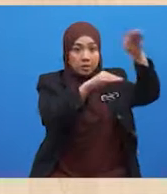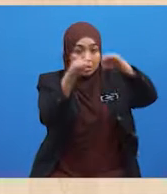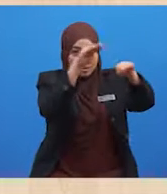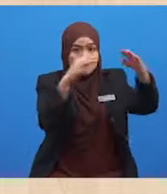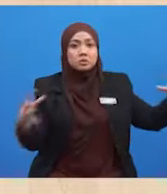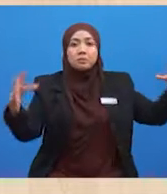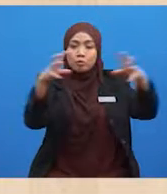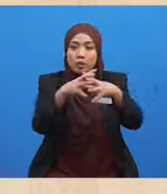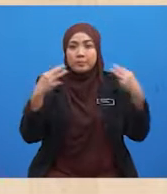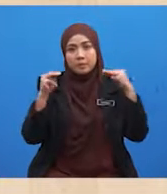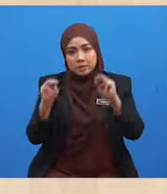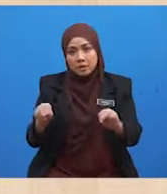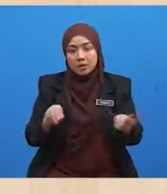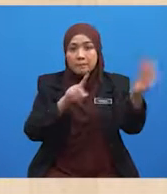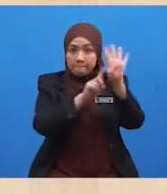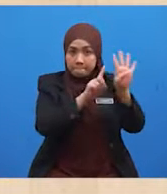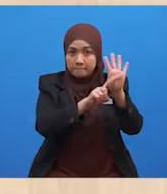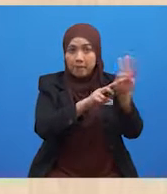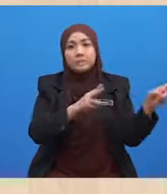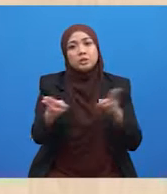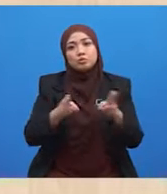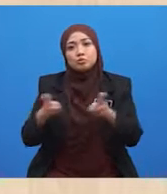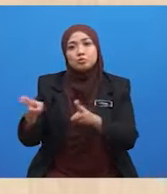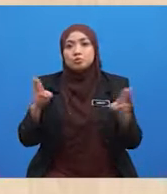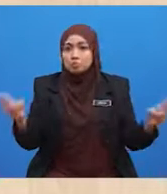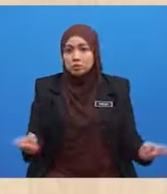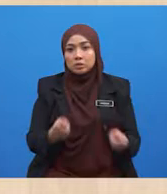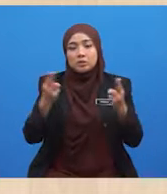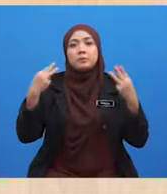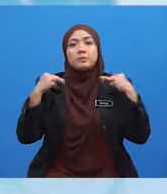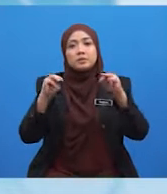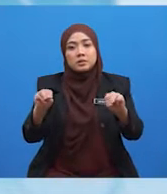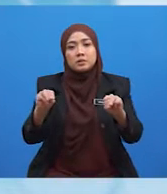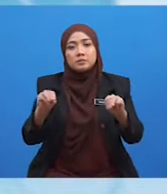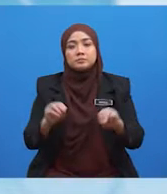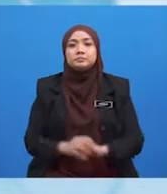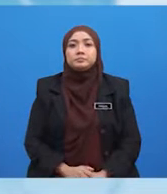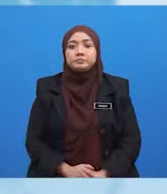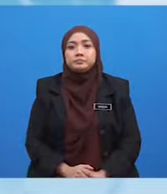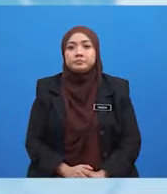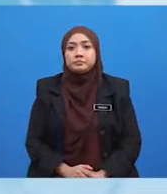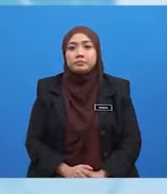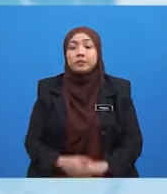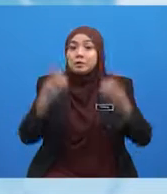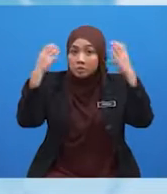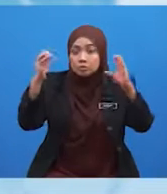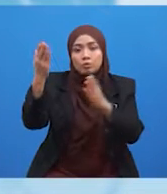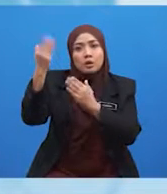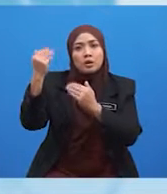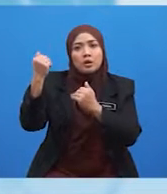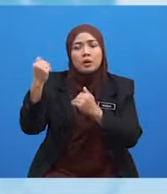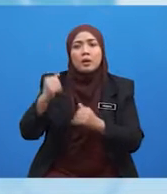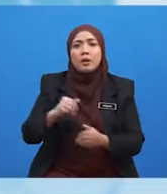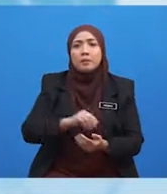campurkan pemasaran dan yang keempat mengurus usaha pemasaran pelajar-pelajar sekian Cikgu